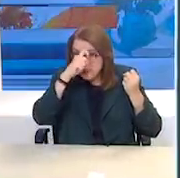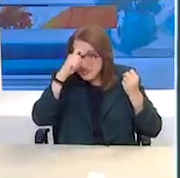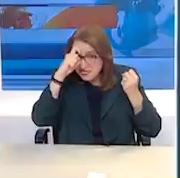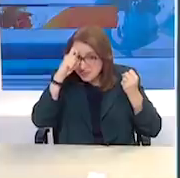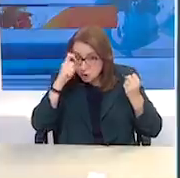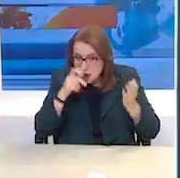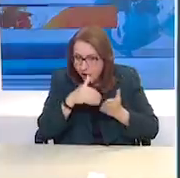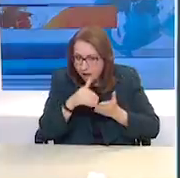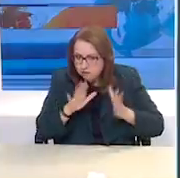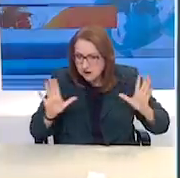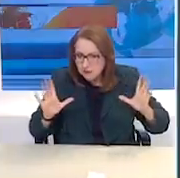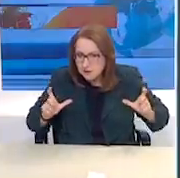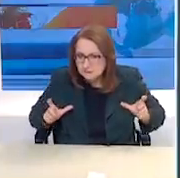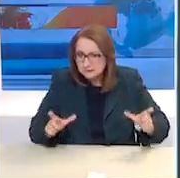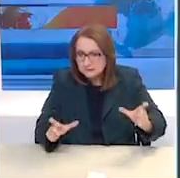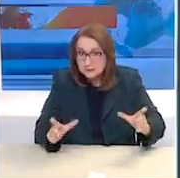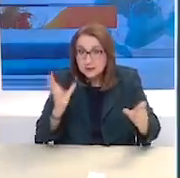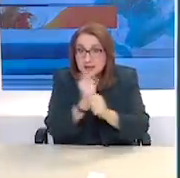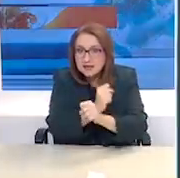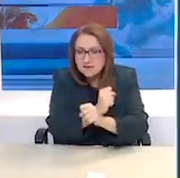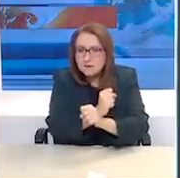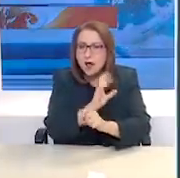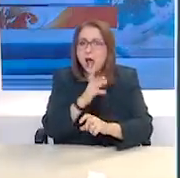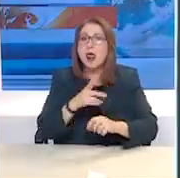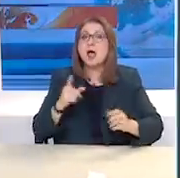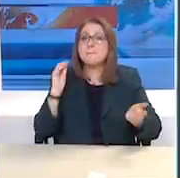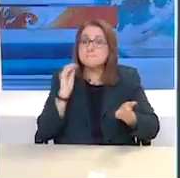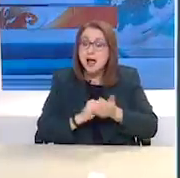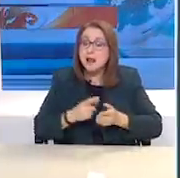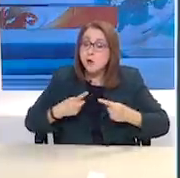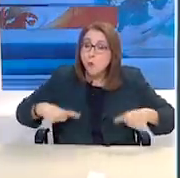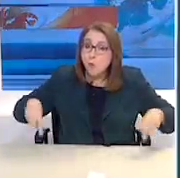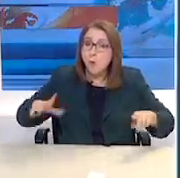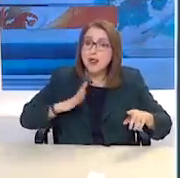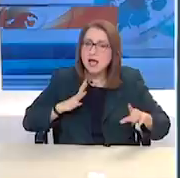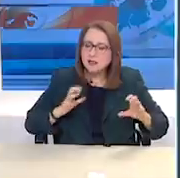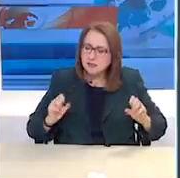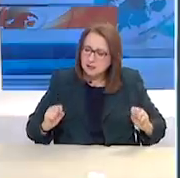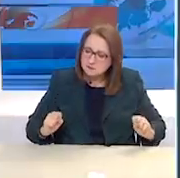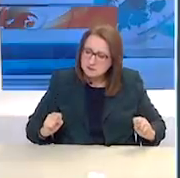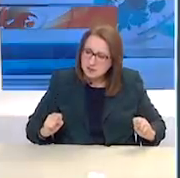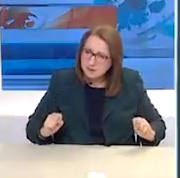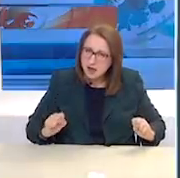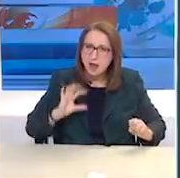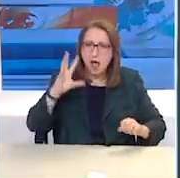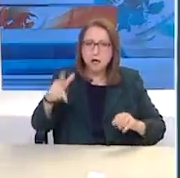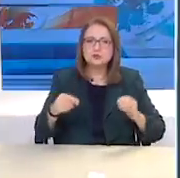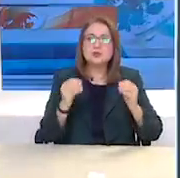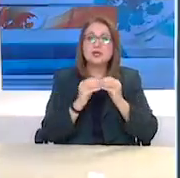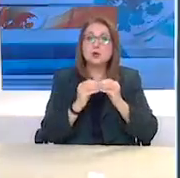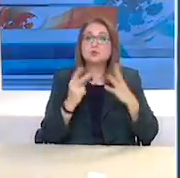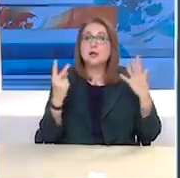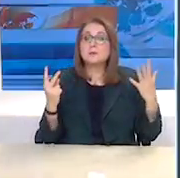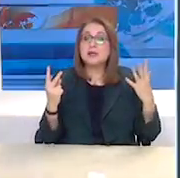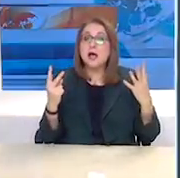τίποτα. Πρέπει να παραμείνουμε σε εγρήγορση και καλούμε όλους τους κατοίκους και μέχρι τις 27 Απριλίου να